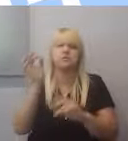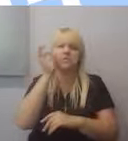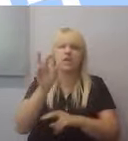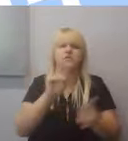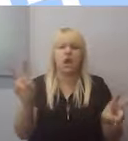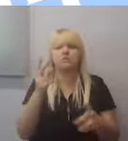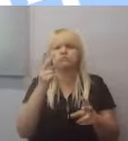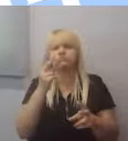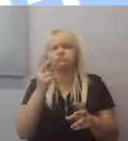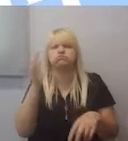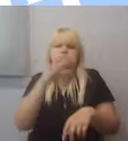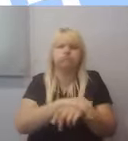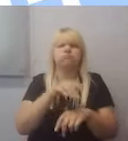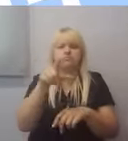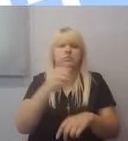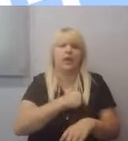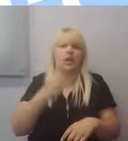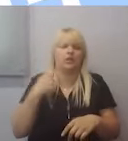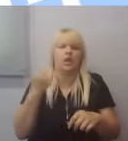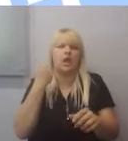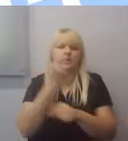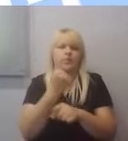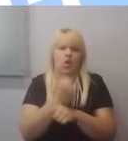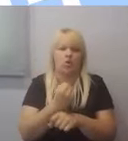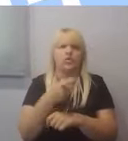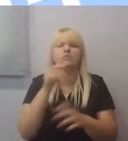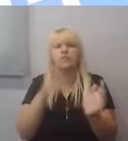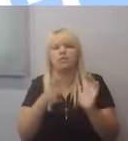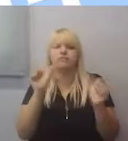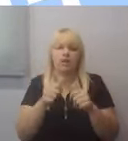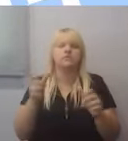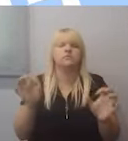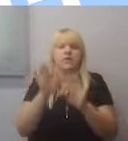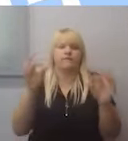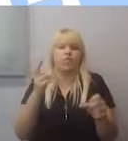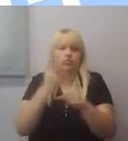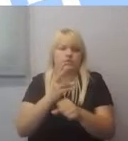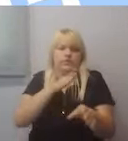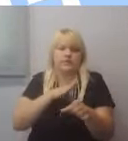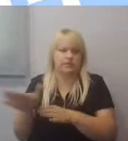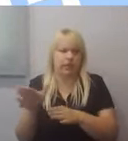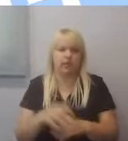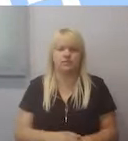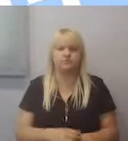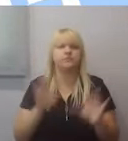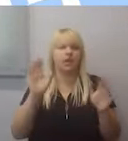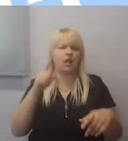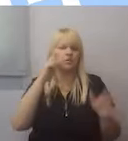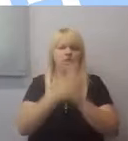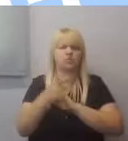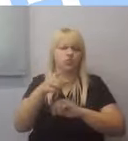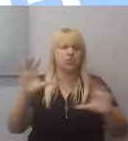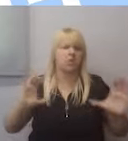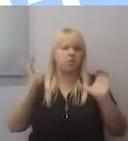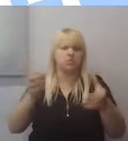kā kurā laikā tad attiecīgi to civilās aizsardzības funkcijas ir jāīsteno un lai bišku saprast to globālo sistēmu ko dara konkrēti